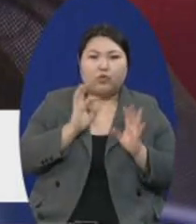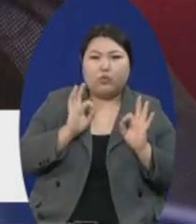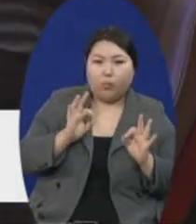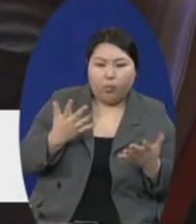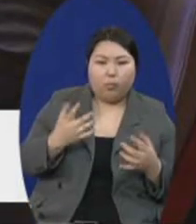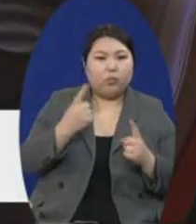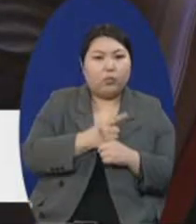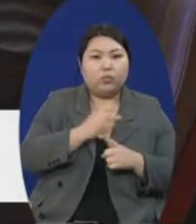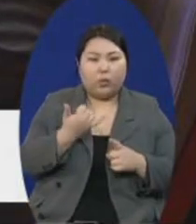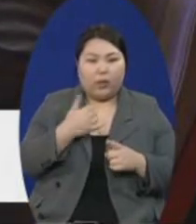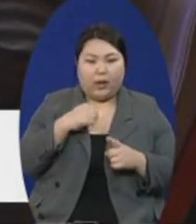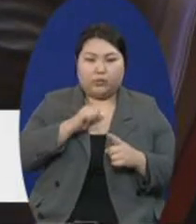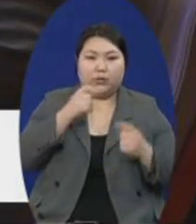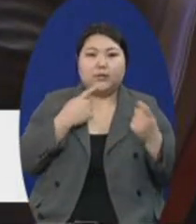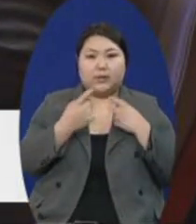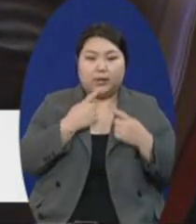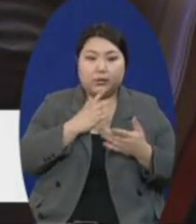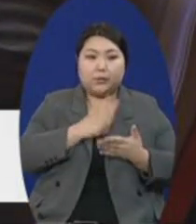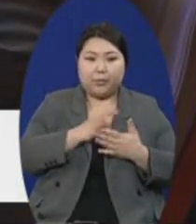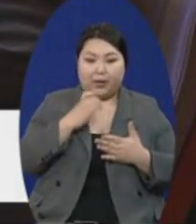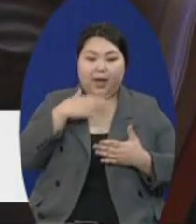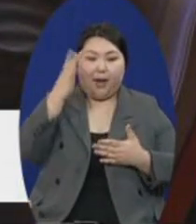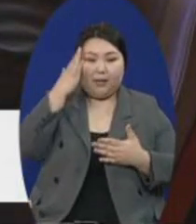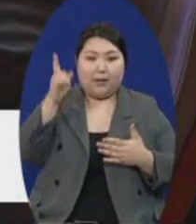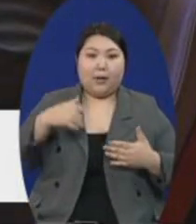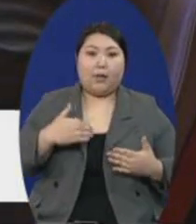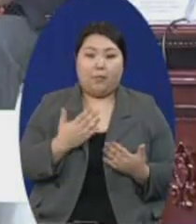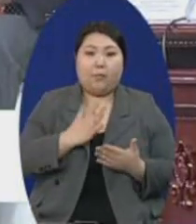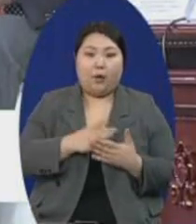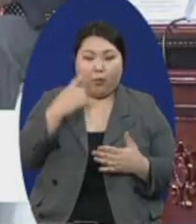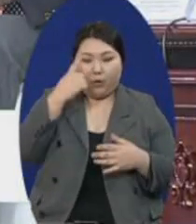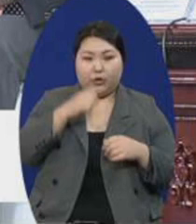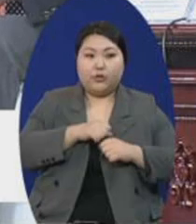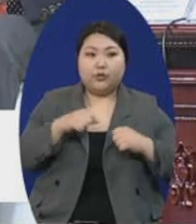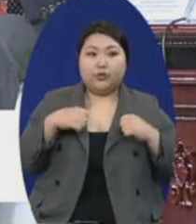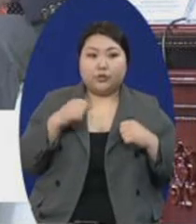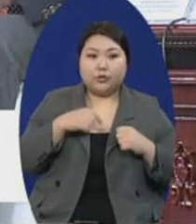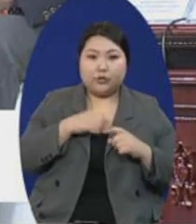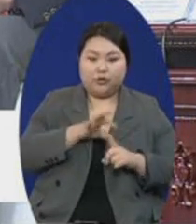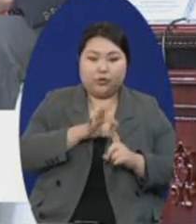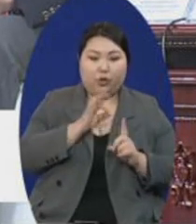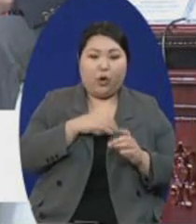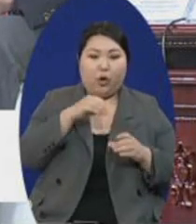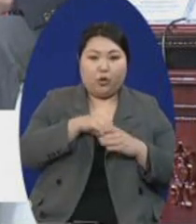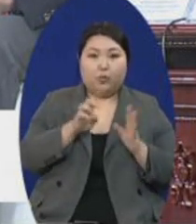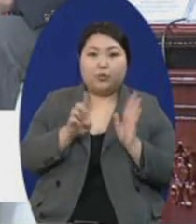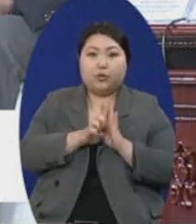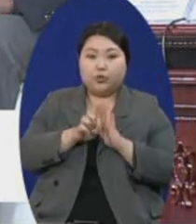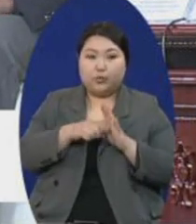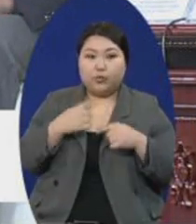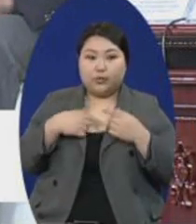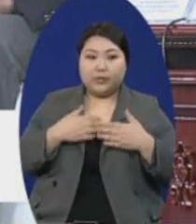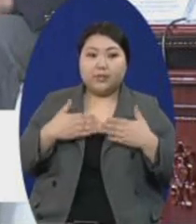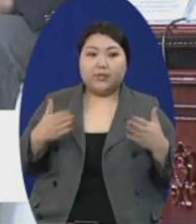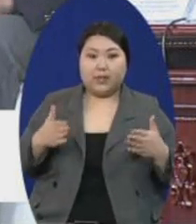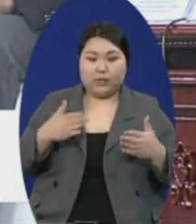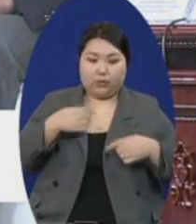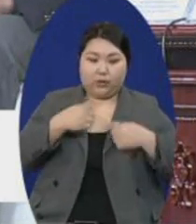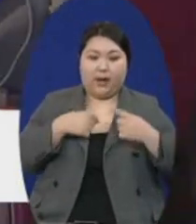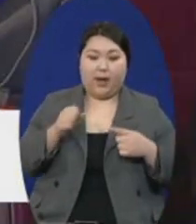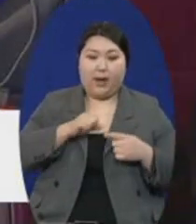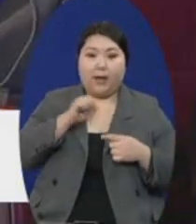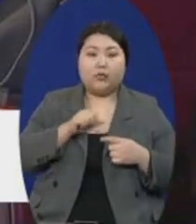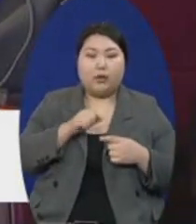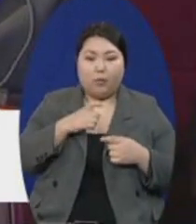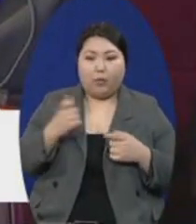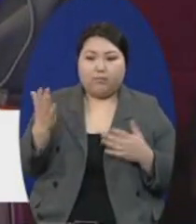асуудал яригдж байна. За мөн гадаадд байгаа Монгол иргэд сонгуульд оролцох боломжийг нэг хэсэг ба одоо асуудлаар талууд